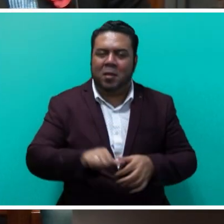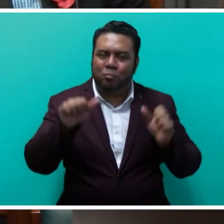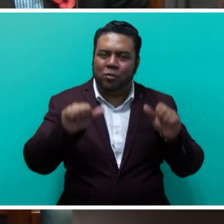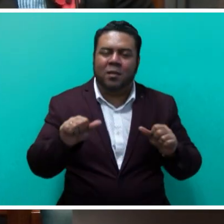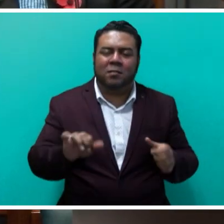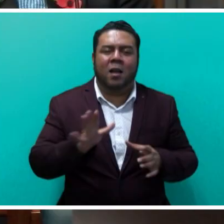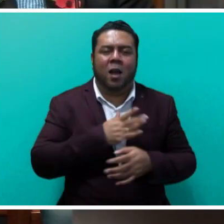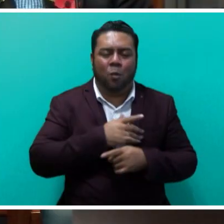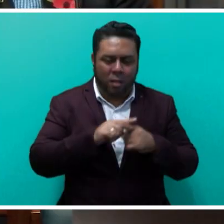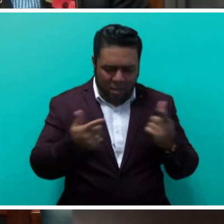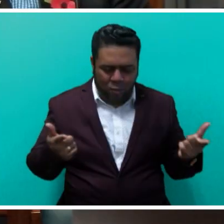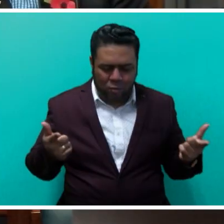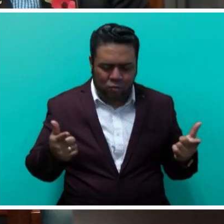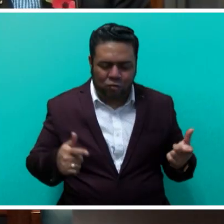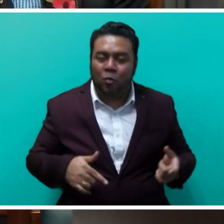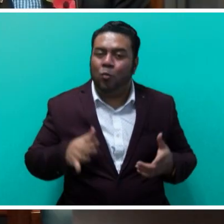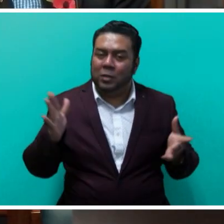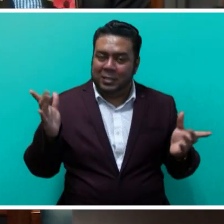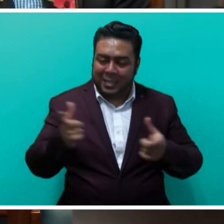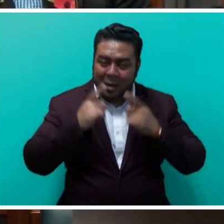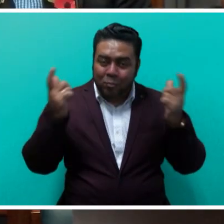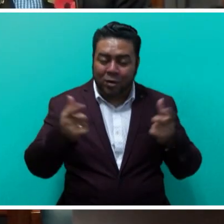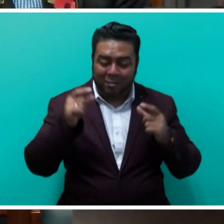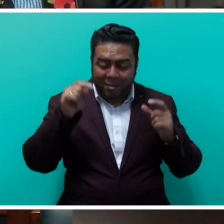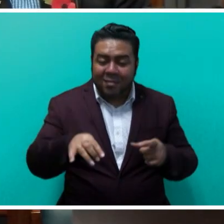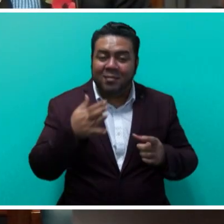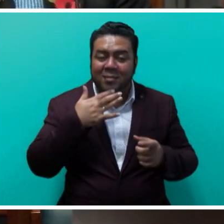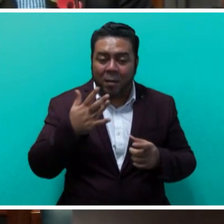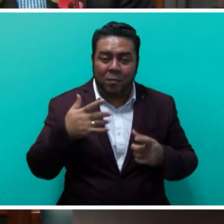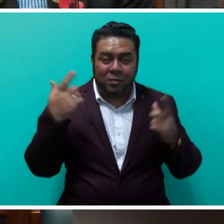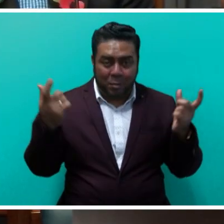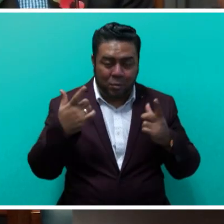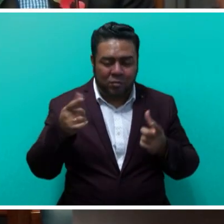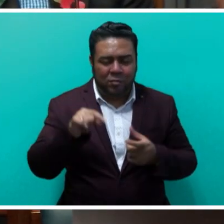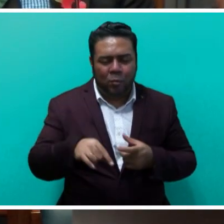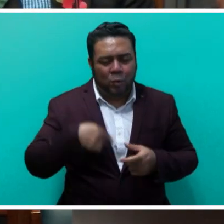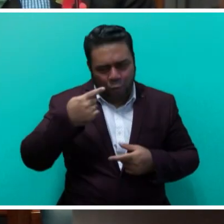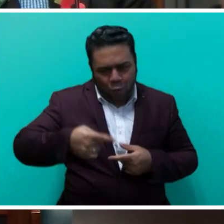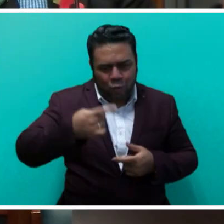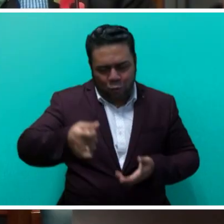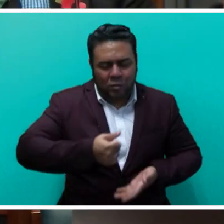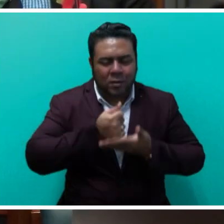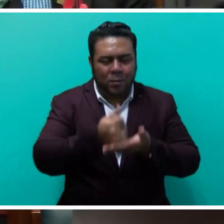e na kena dau marautaki na vei singa vakago e na tomani tiko kina